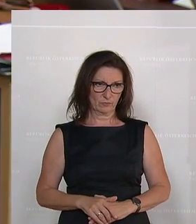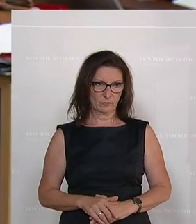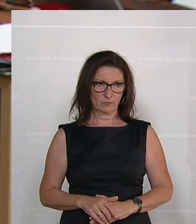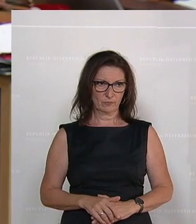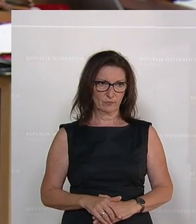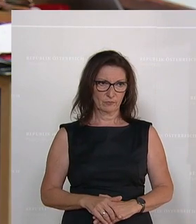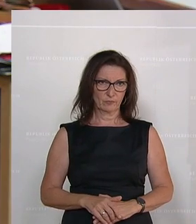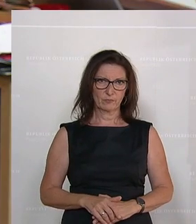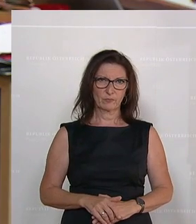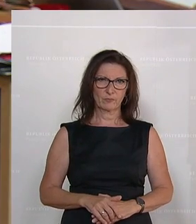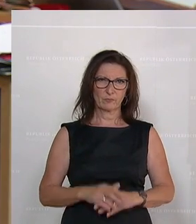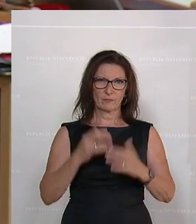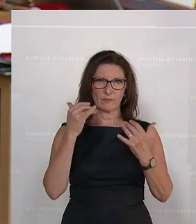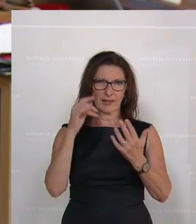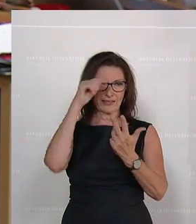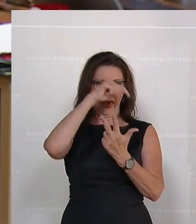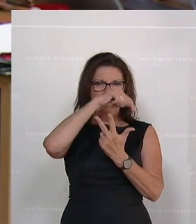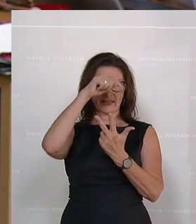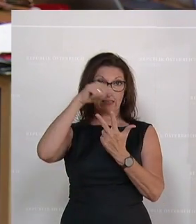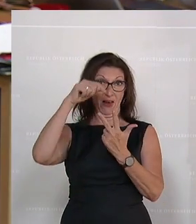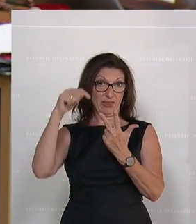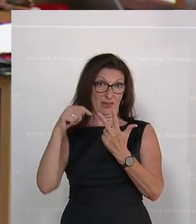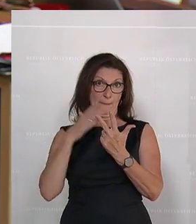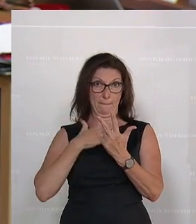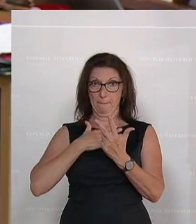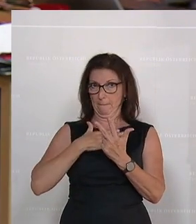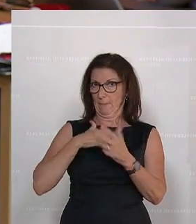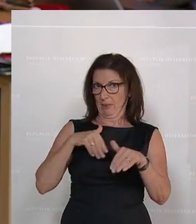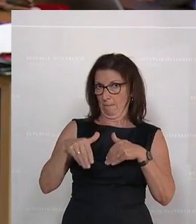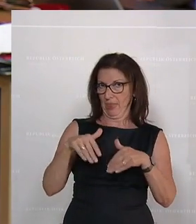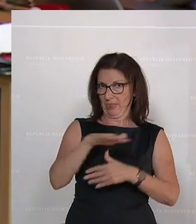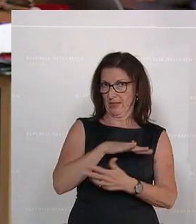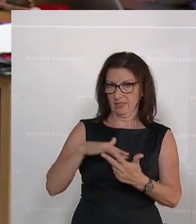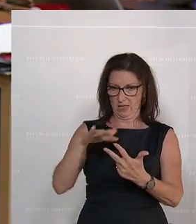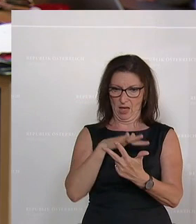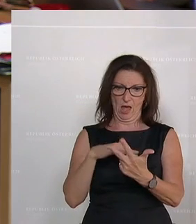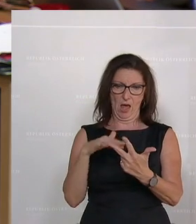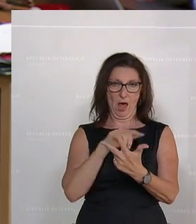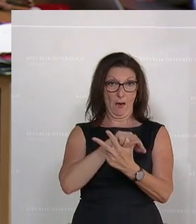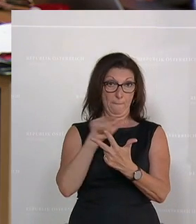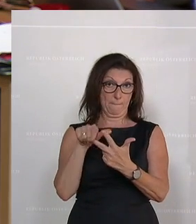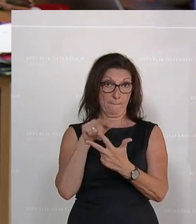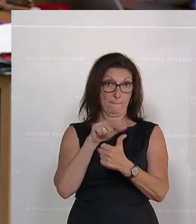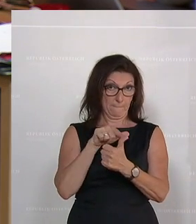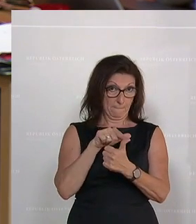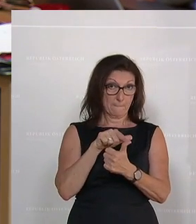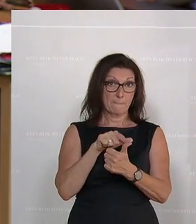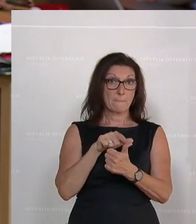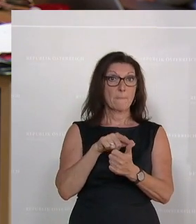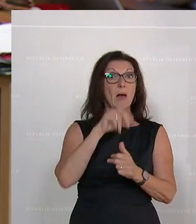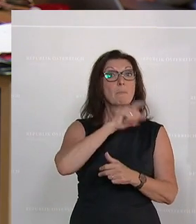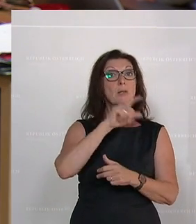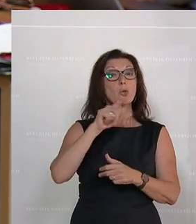ich geh jetz auch die drei gruppen ein die jetzt in meinem ressort vertreten werden auf die arbeit dann erarbeiteten mensch in österreich